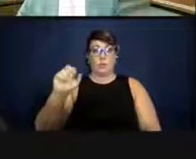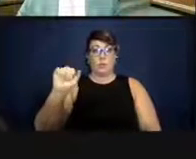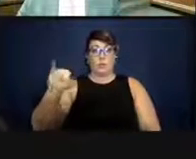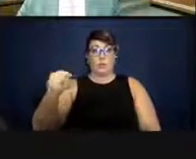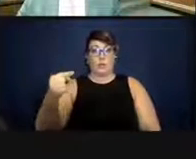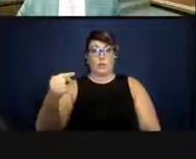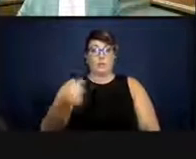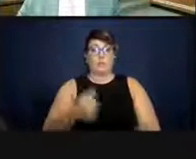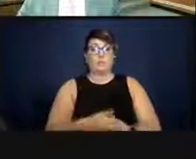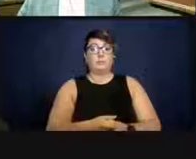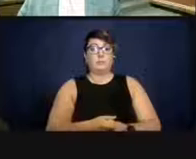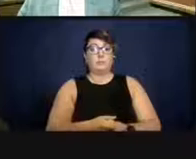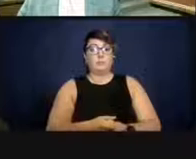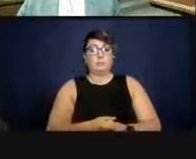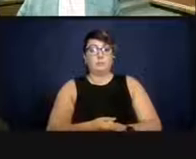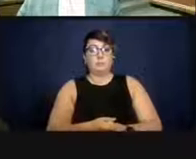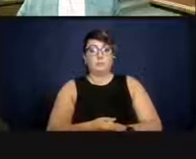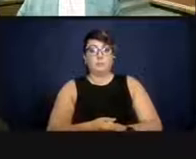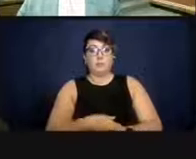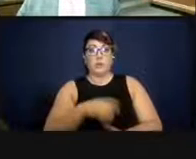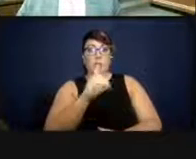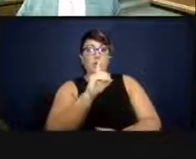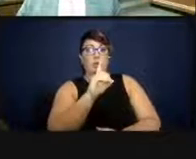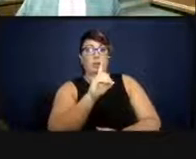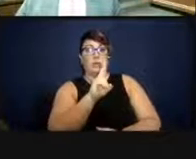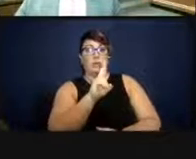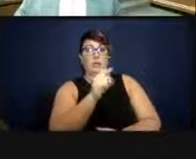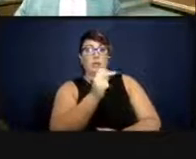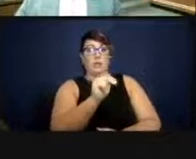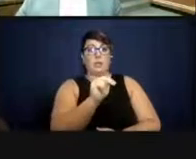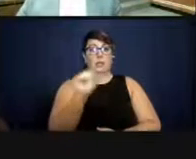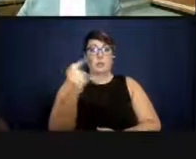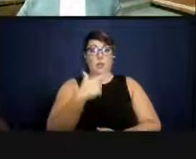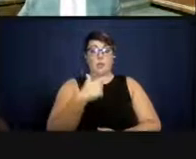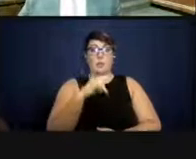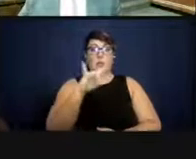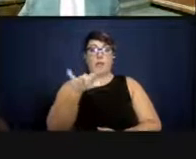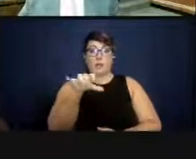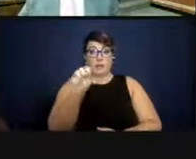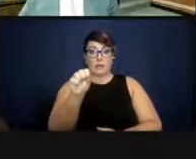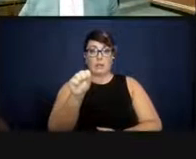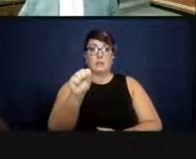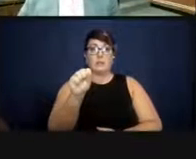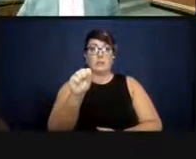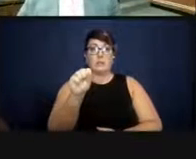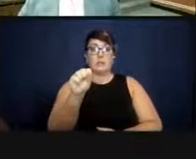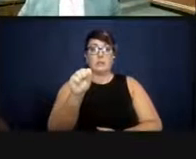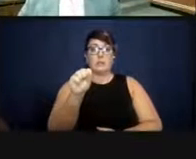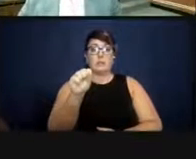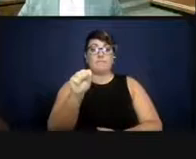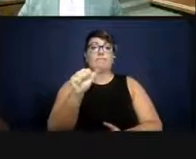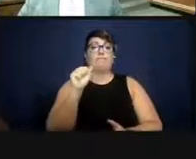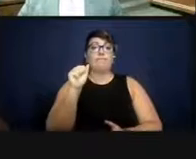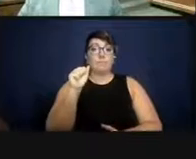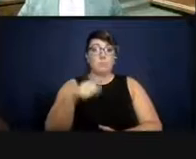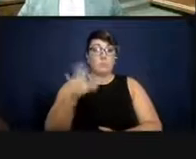ما بدأناه؟ العضو كريغ وسيدة دونكن، كل الذين يوافقون ارفعوا ايديكم،